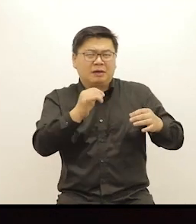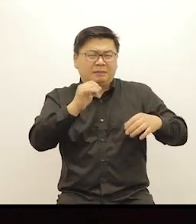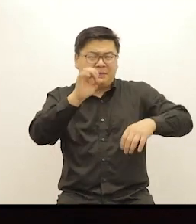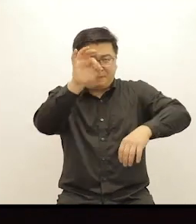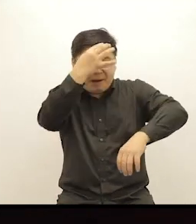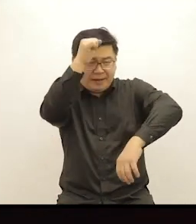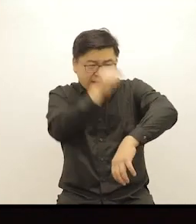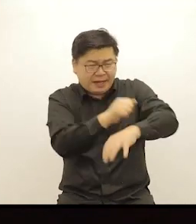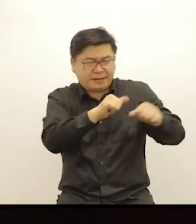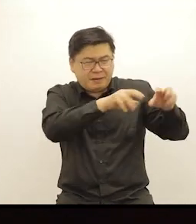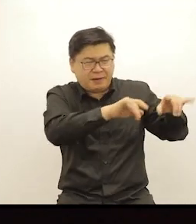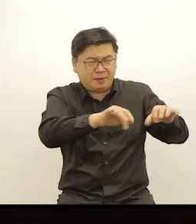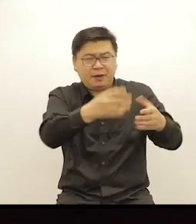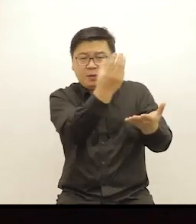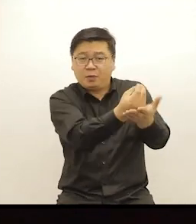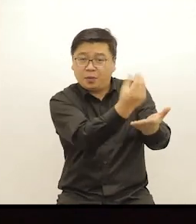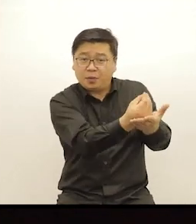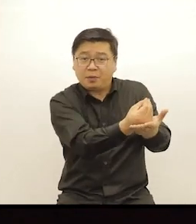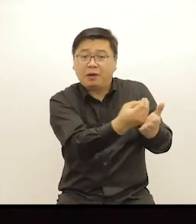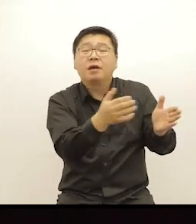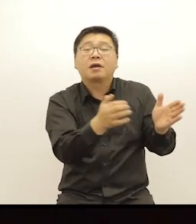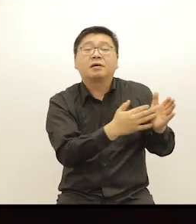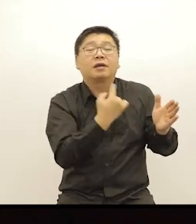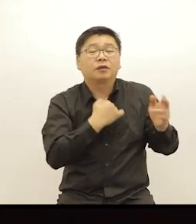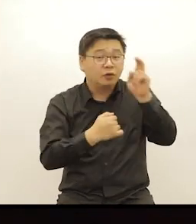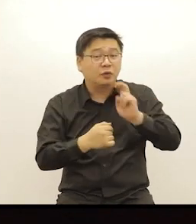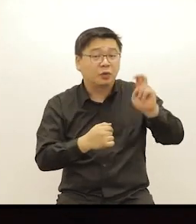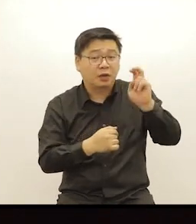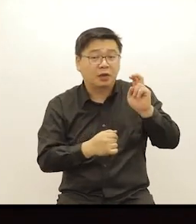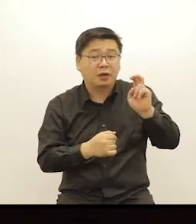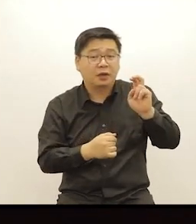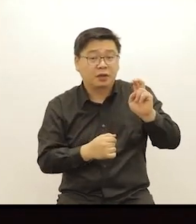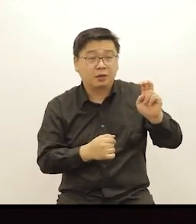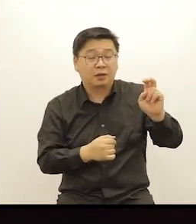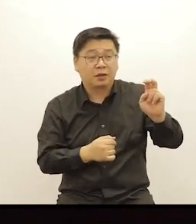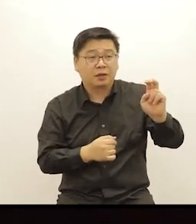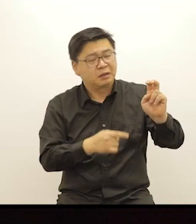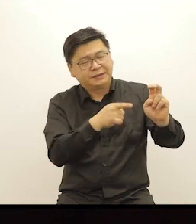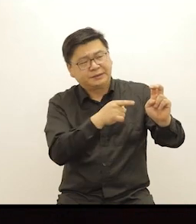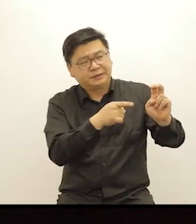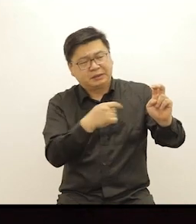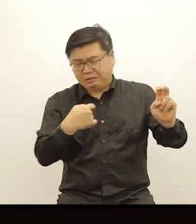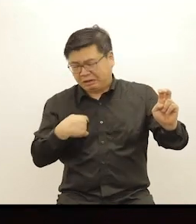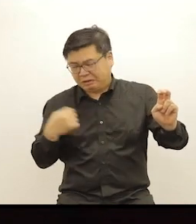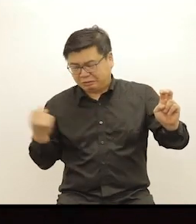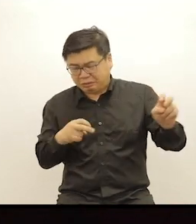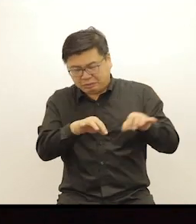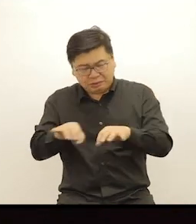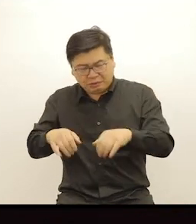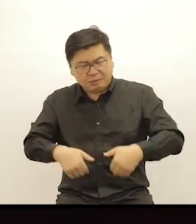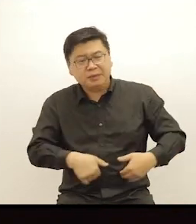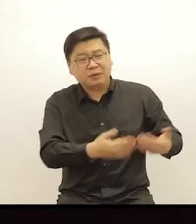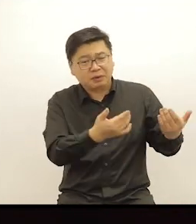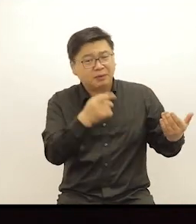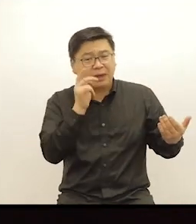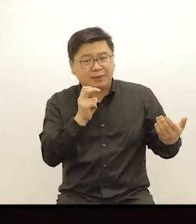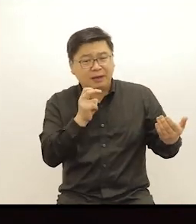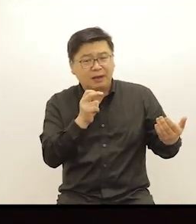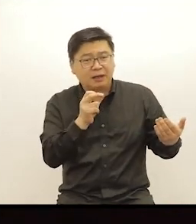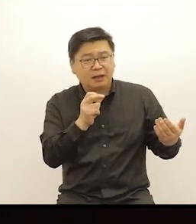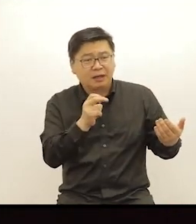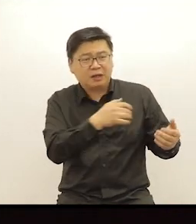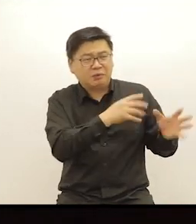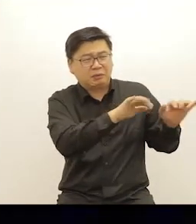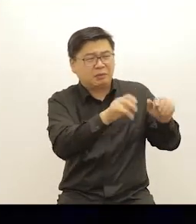녹음해서 올린 곡이라면 굳이 제가 연주를 안 해도 충분히 연주되었다고 생각을 합니다.